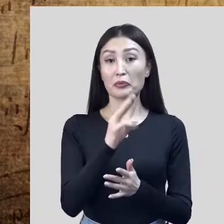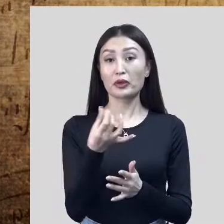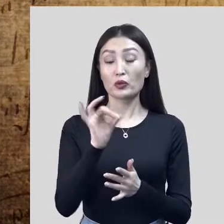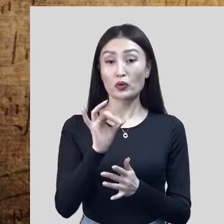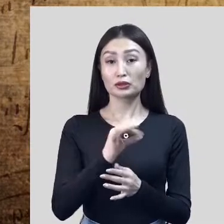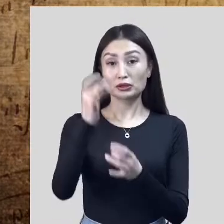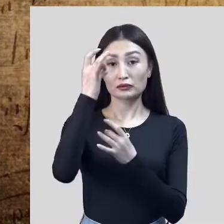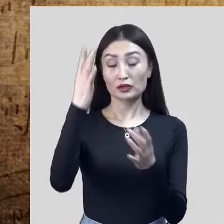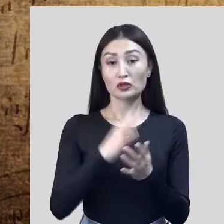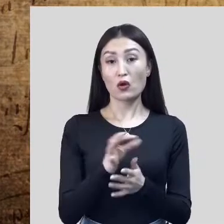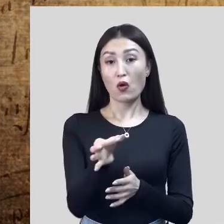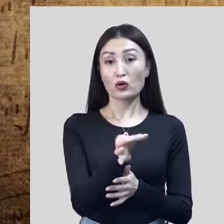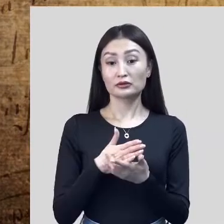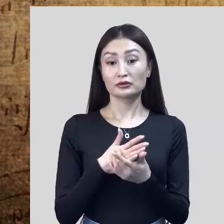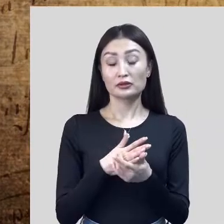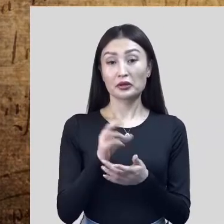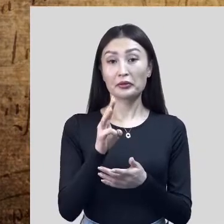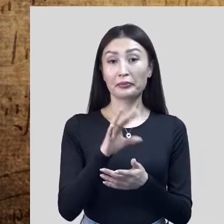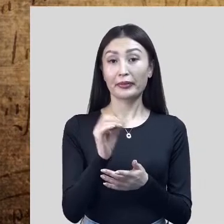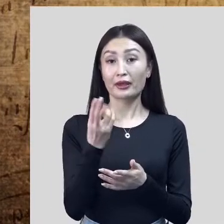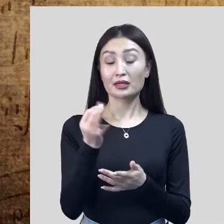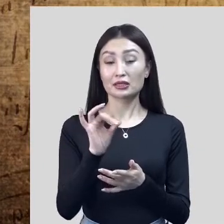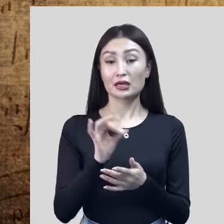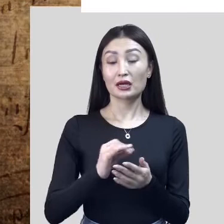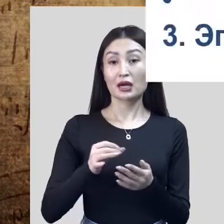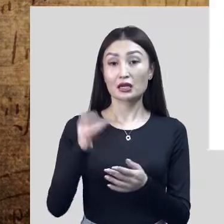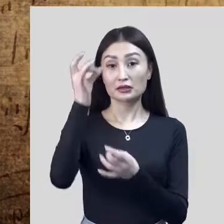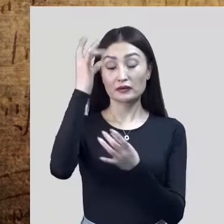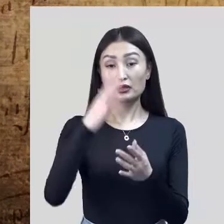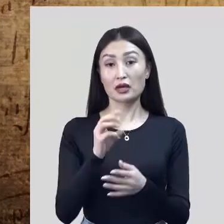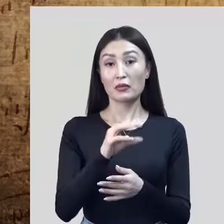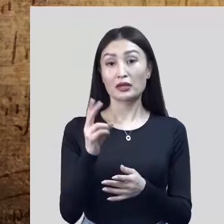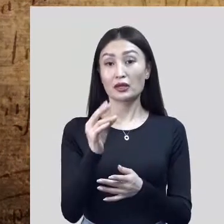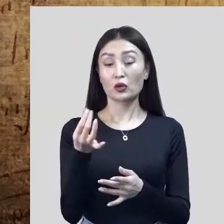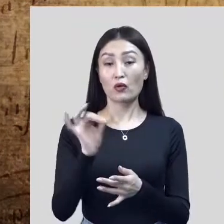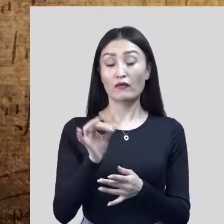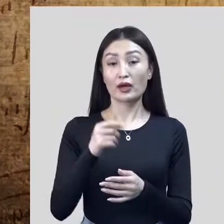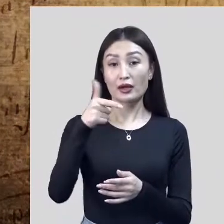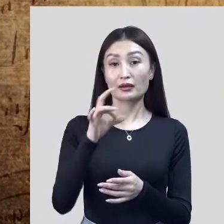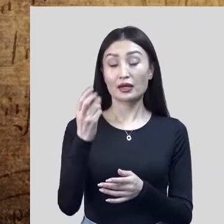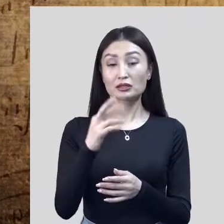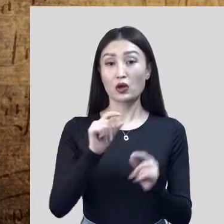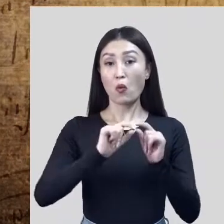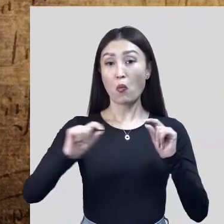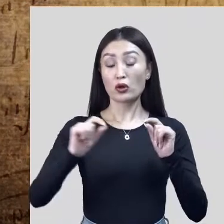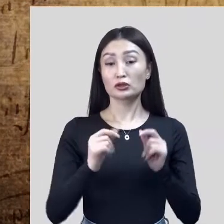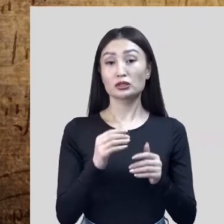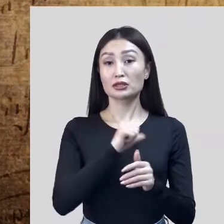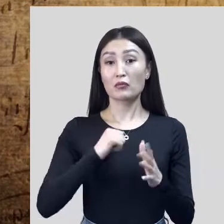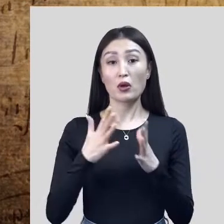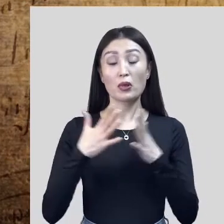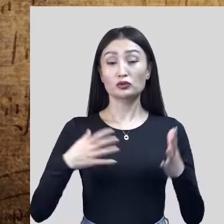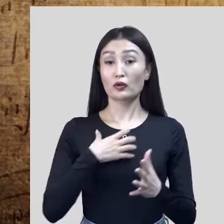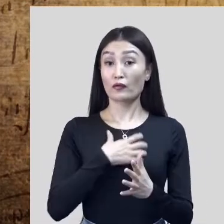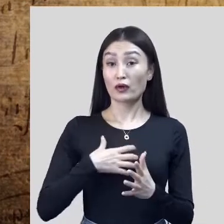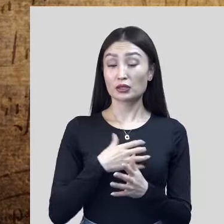цивилизация располагалась на острове Крит. Микенская цивилизация располагалась в материковой Греции. Полисный этап – самый большой и самый